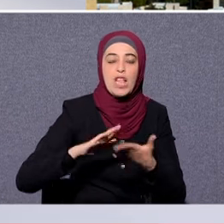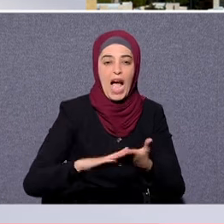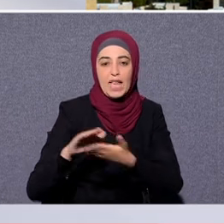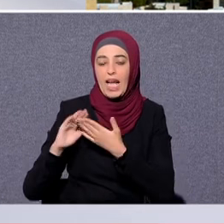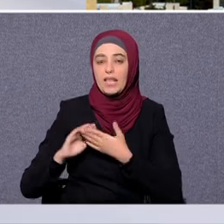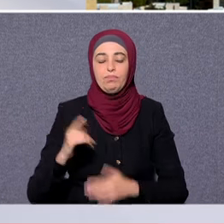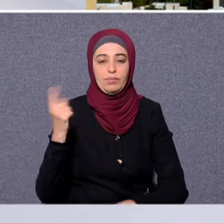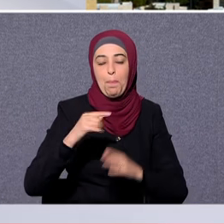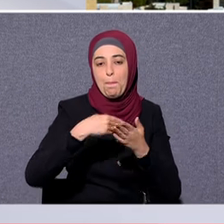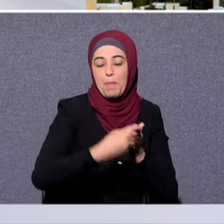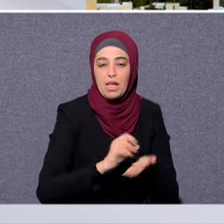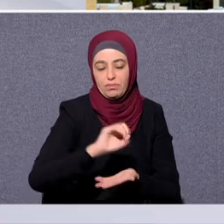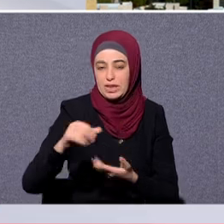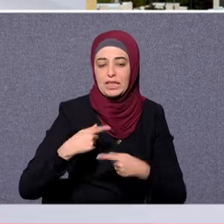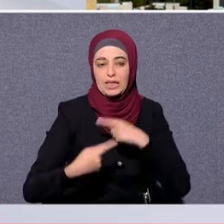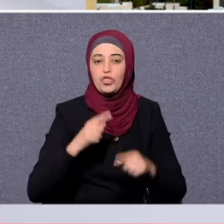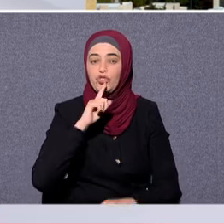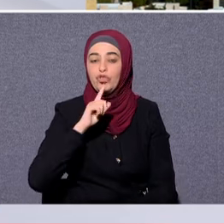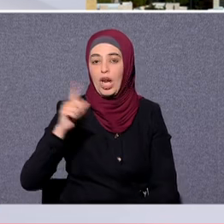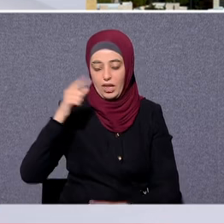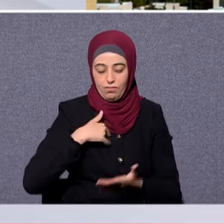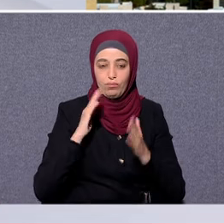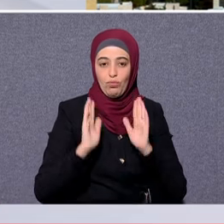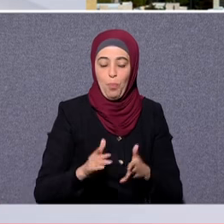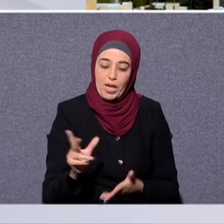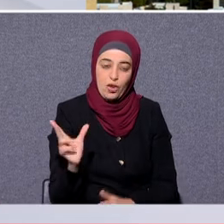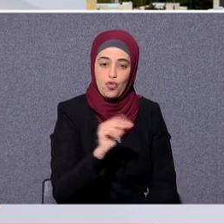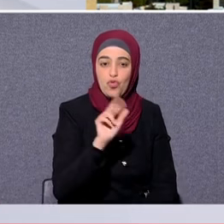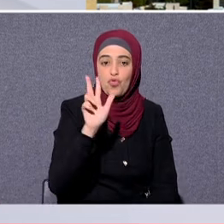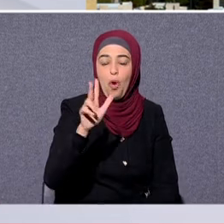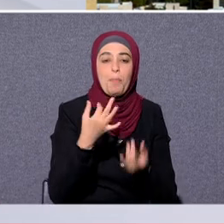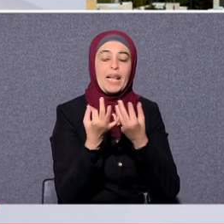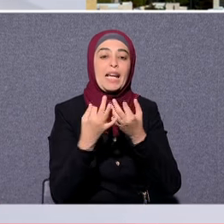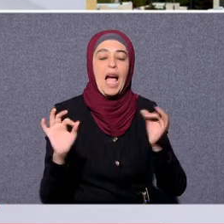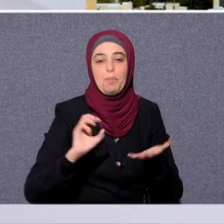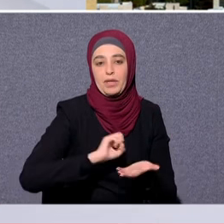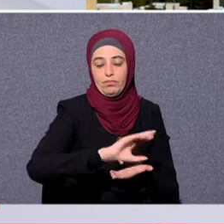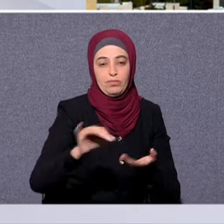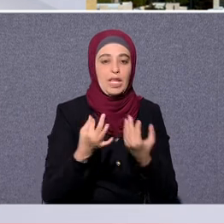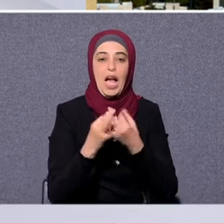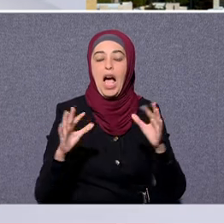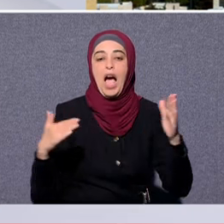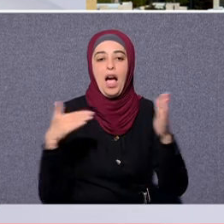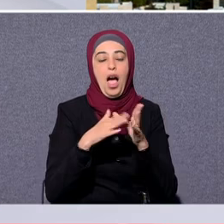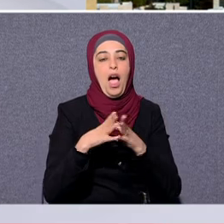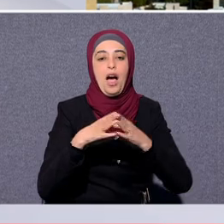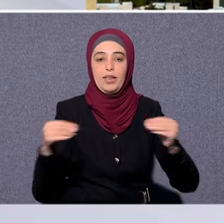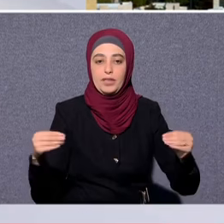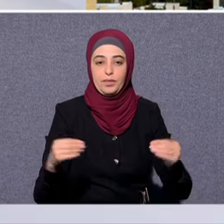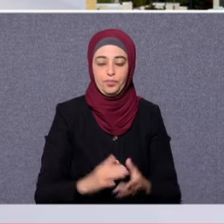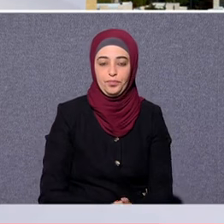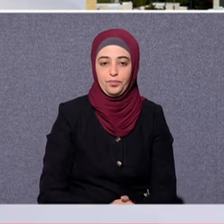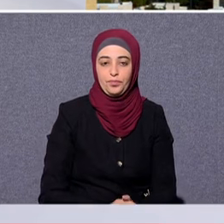وتوزيع البطاقات. نأمل بإذن الله أن نتمكن يعني خلال 3 أيام أن نكون قد وزعنا